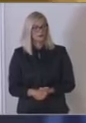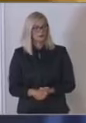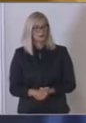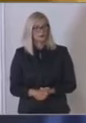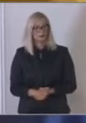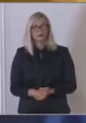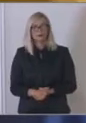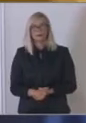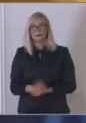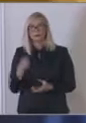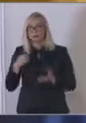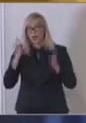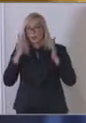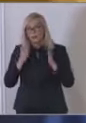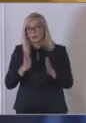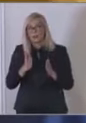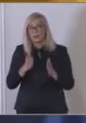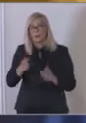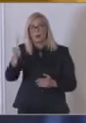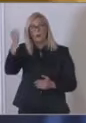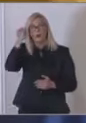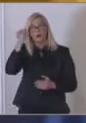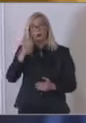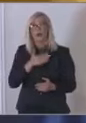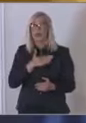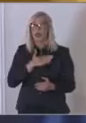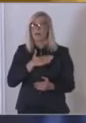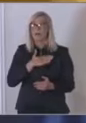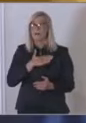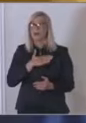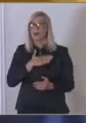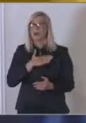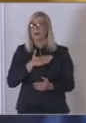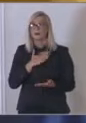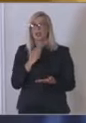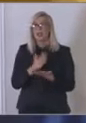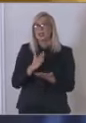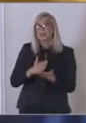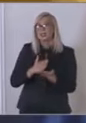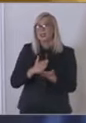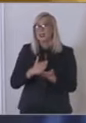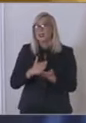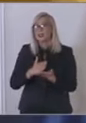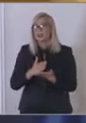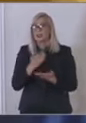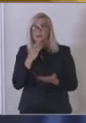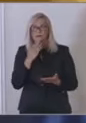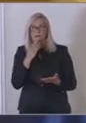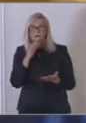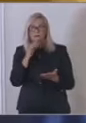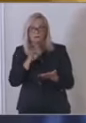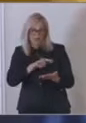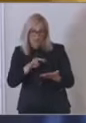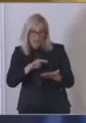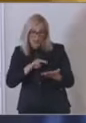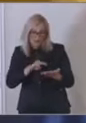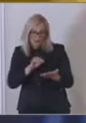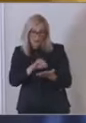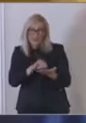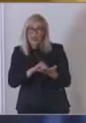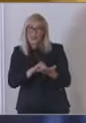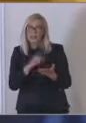Besoj që Kosova ka dhënë gjithmonë evidencë edhe ka tregu